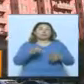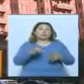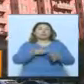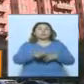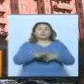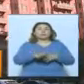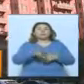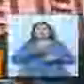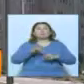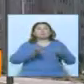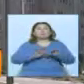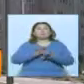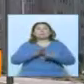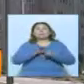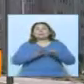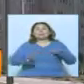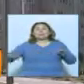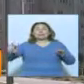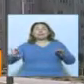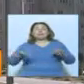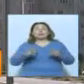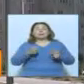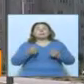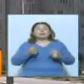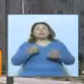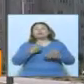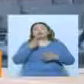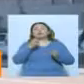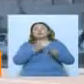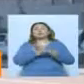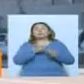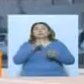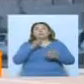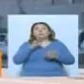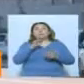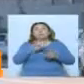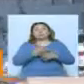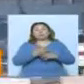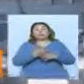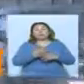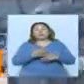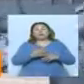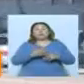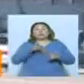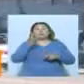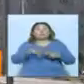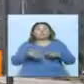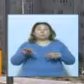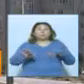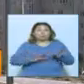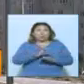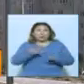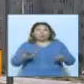проекты по строительству линии электропередачи напряжением 110 кВт и двух подстанций. По завершении этих проектов